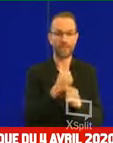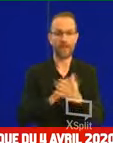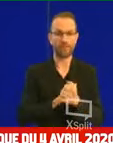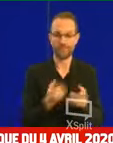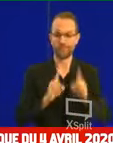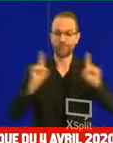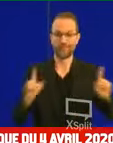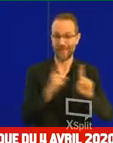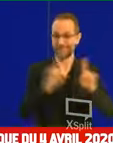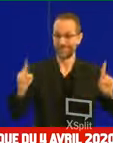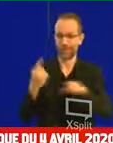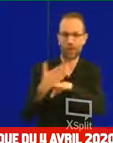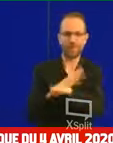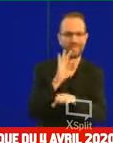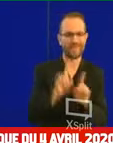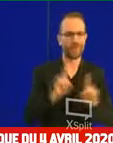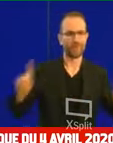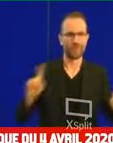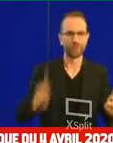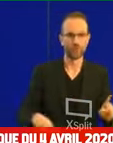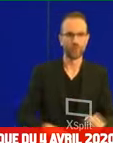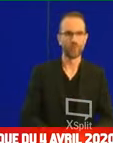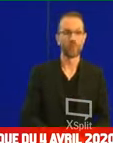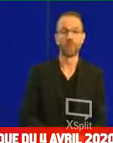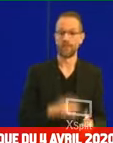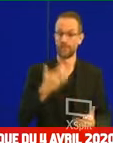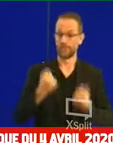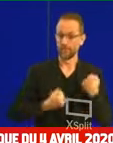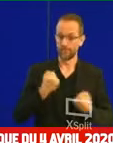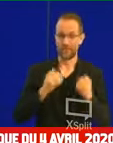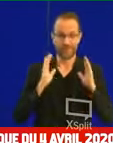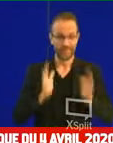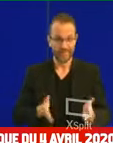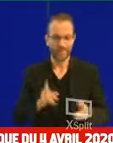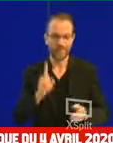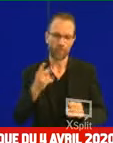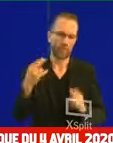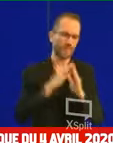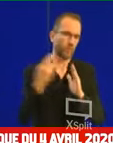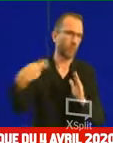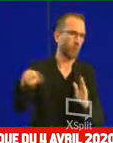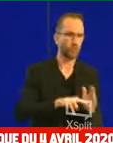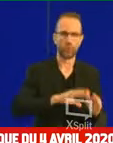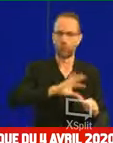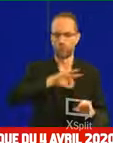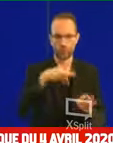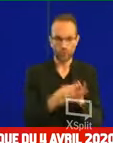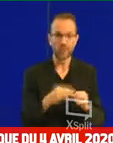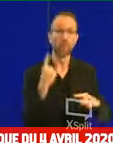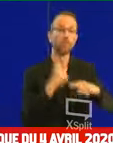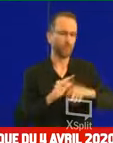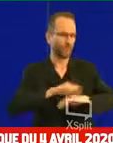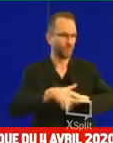vous ensemble tenons bon ensemble agissons maintenant contre le coroner merci